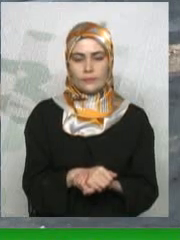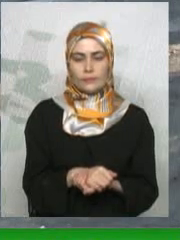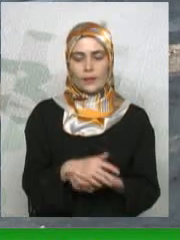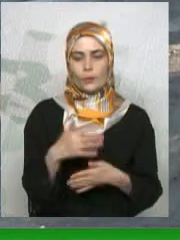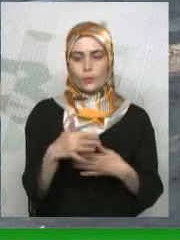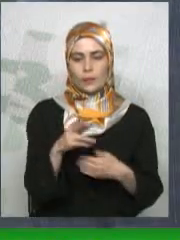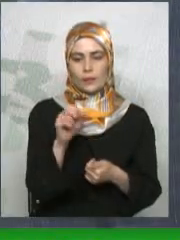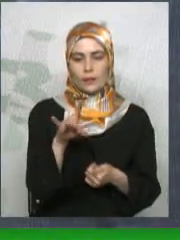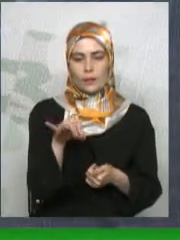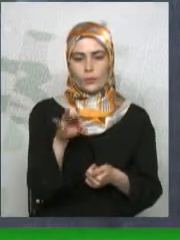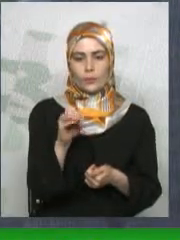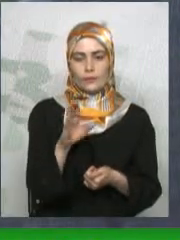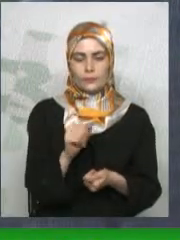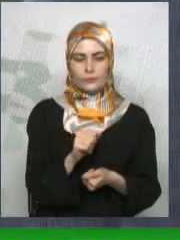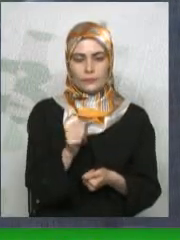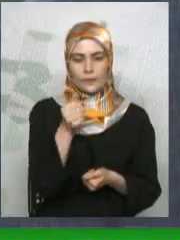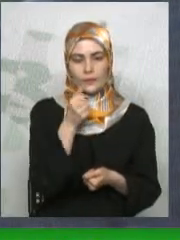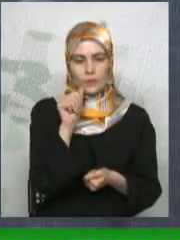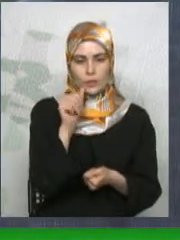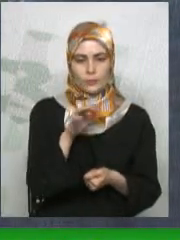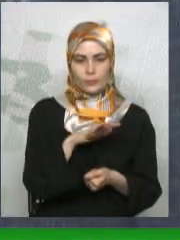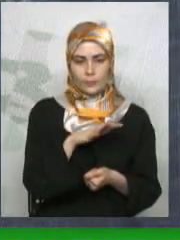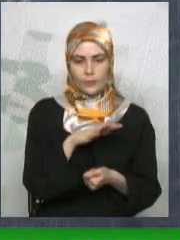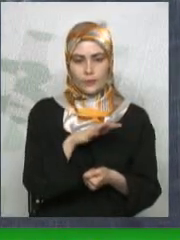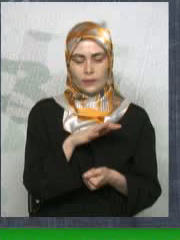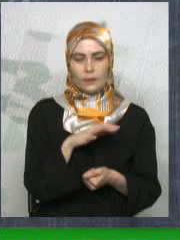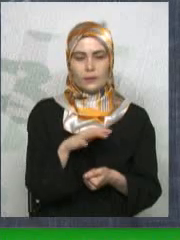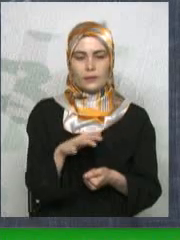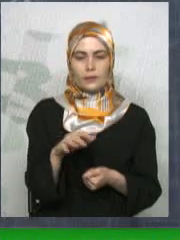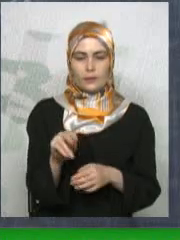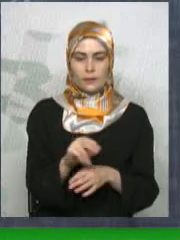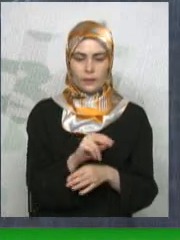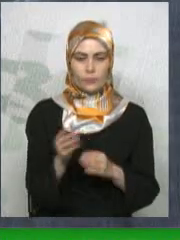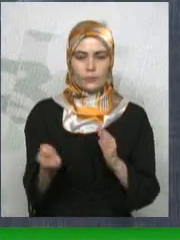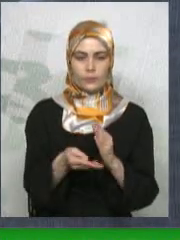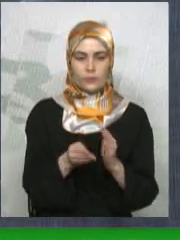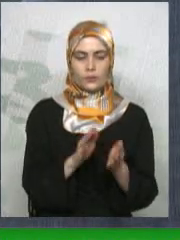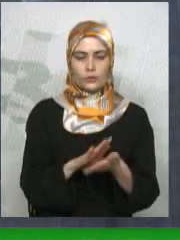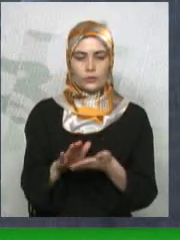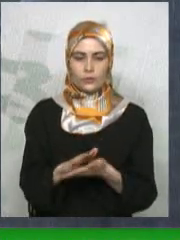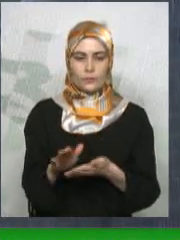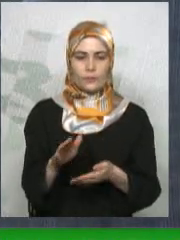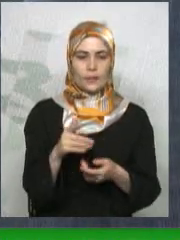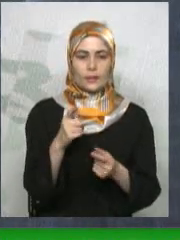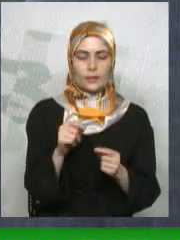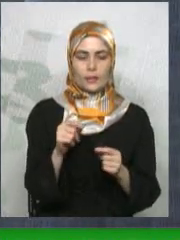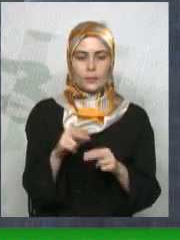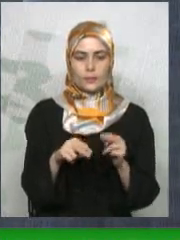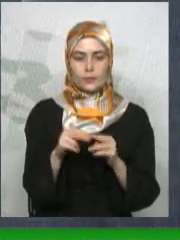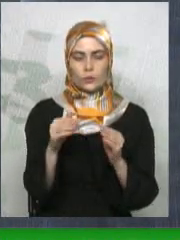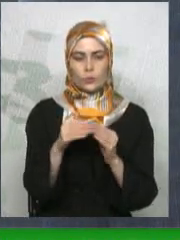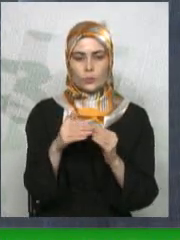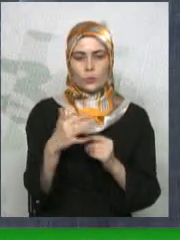улице Картоева. Вчера мы проводили эти работы вот на территории района, где построены дома, в районе